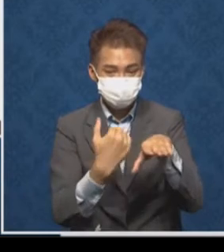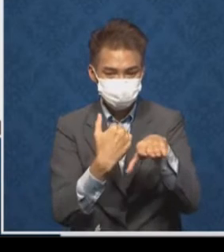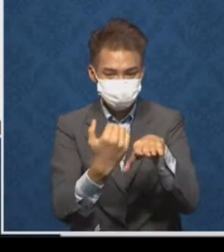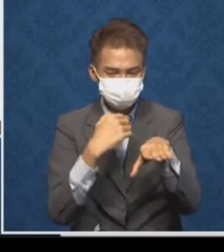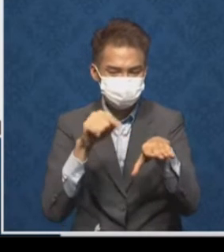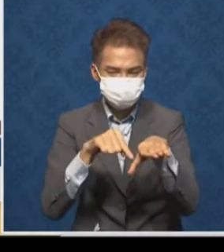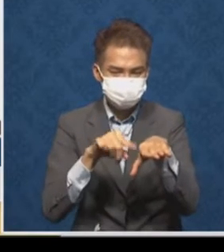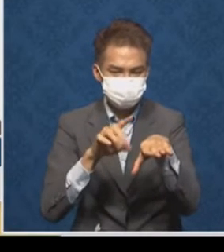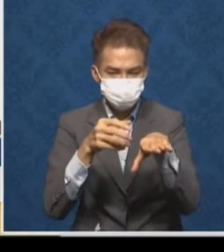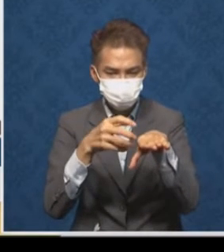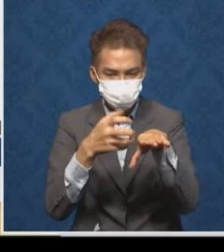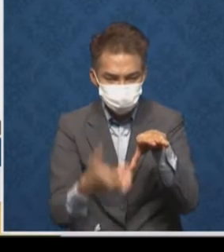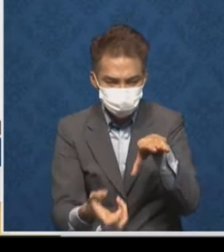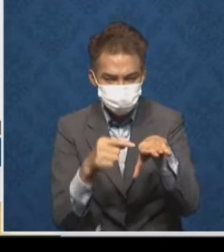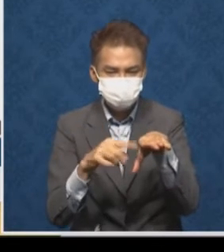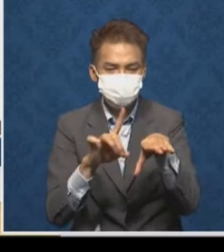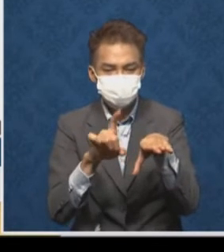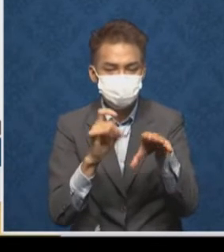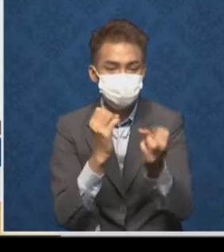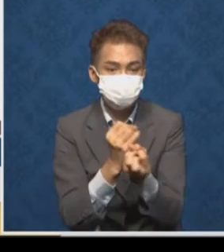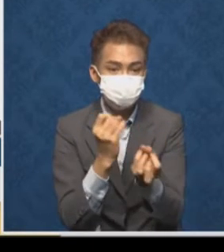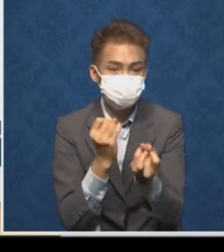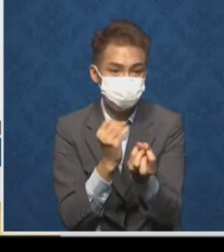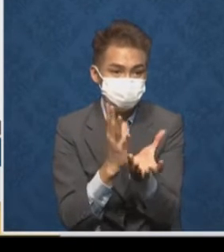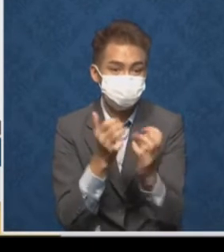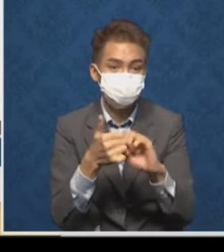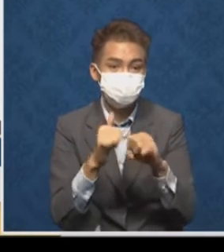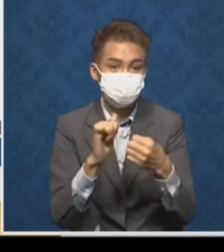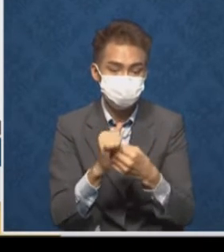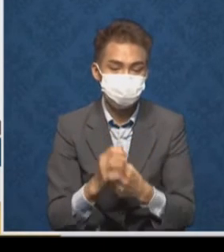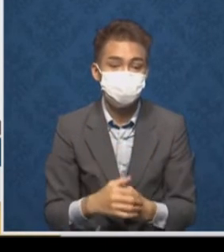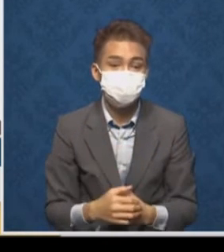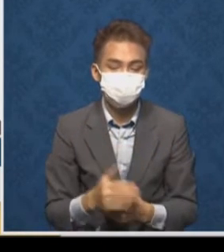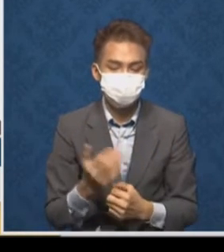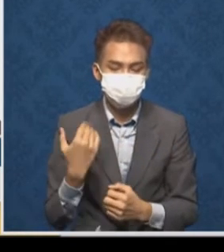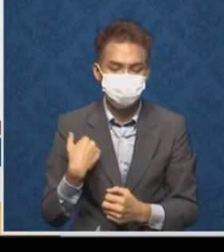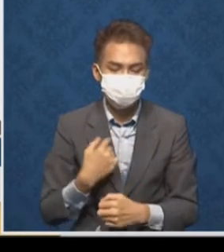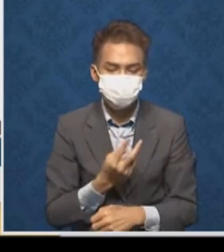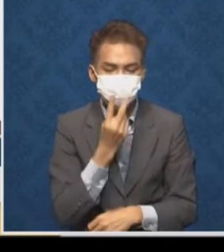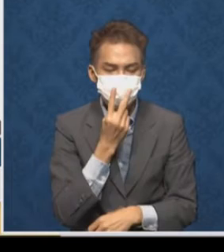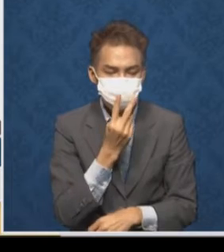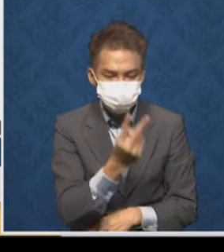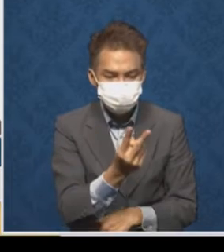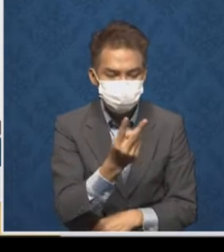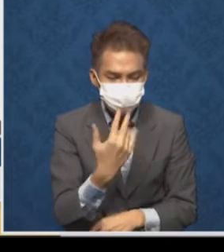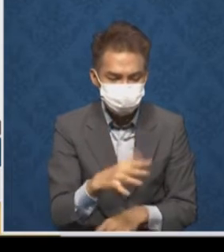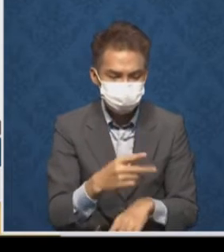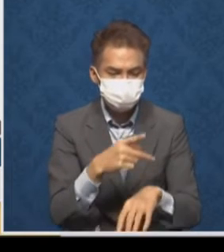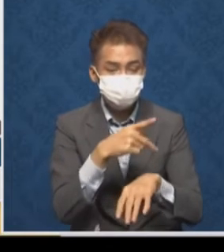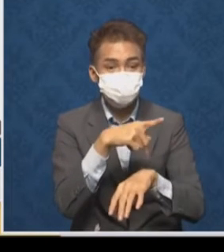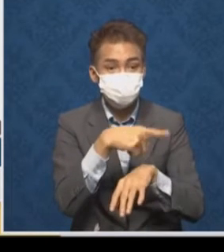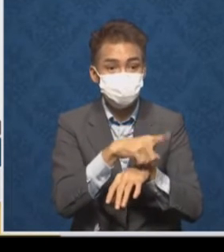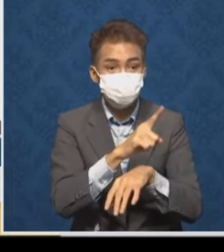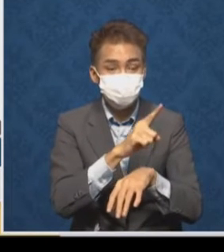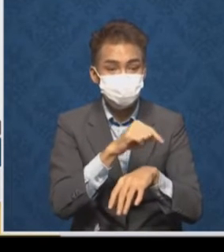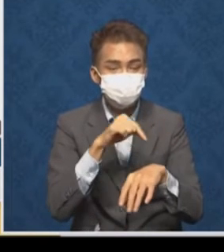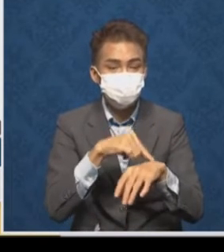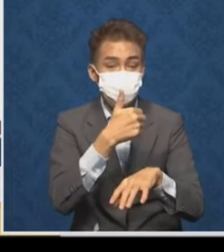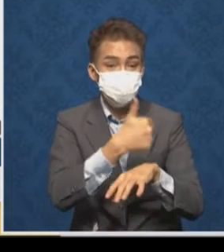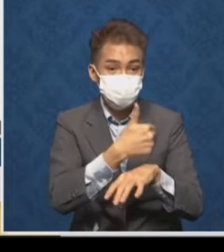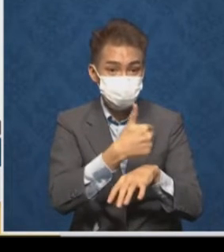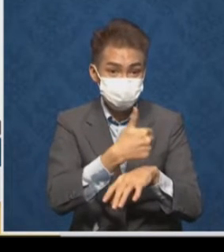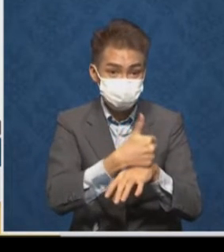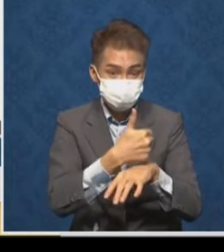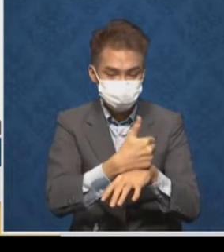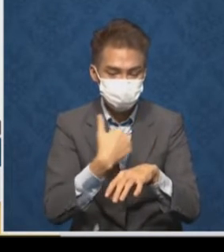ดือนสิงหาคมปี2562เนี่ยผมได้ลงพื้นที่นะครับร่วมกับผู้นำตำบลนครชุมก็คือท่านกำนันตำบลนครชุมในสมัยนั้น